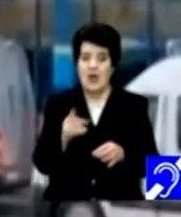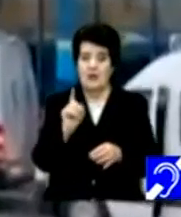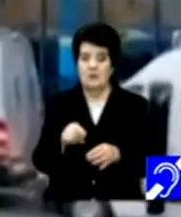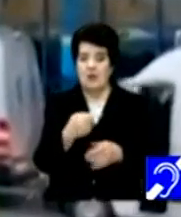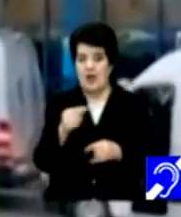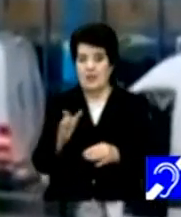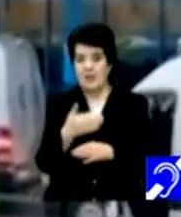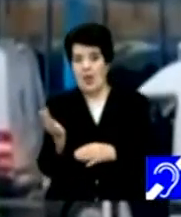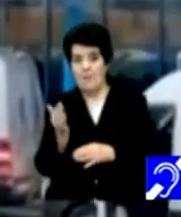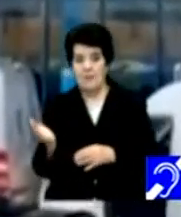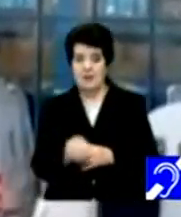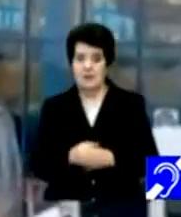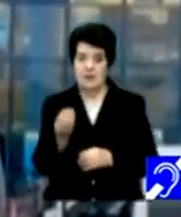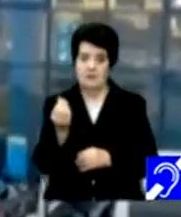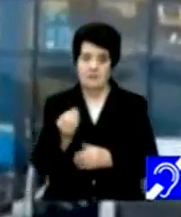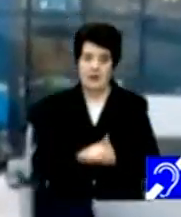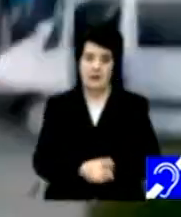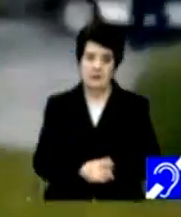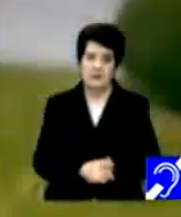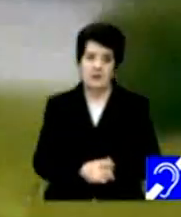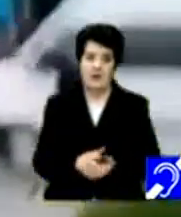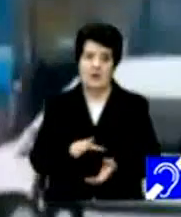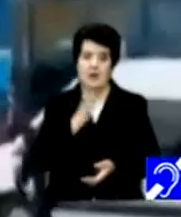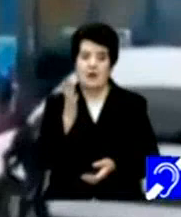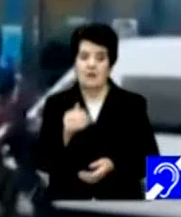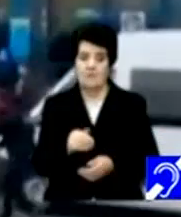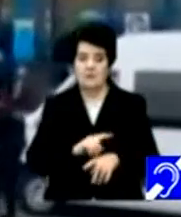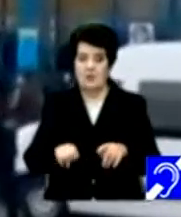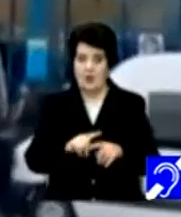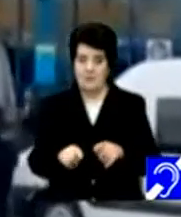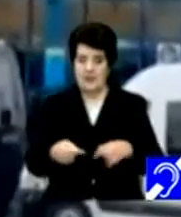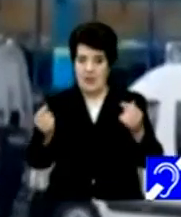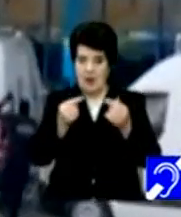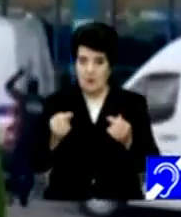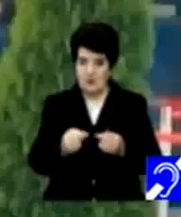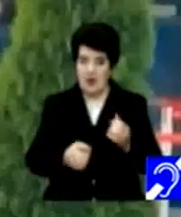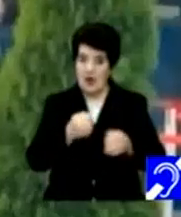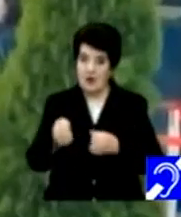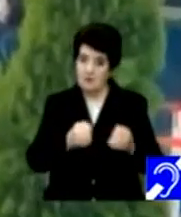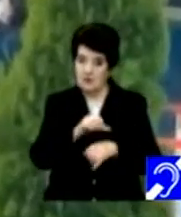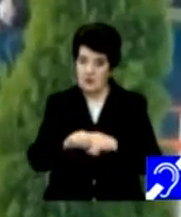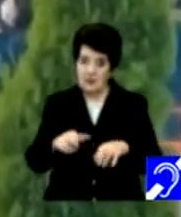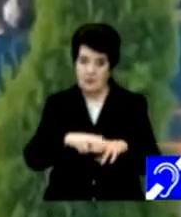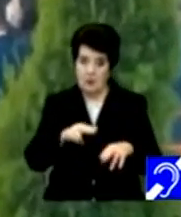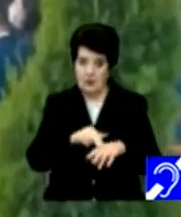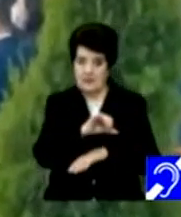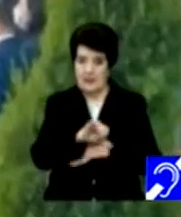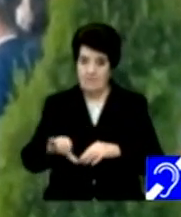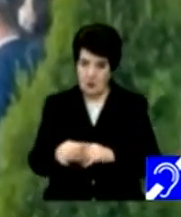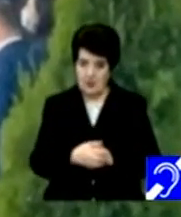alte abateri contravenționale. Ca rezultat al acțiunilor operative, s-a constatat că angajații sectorului de poliție de